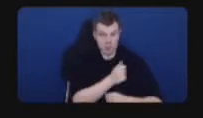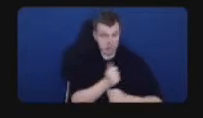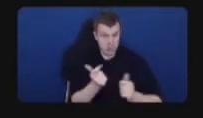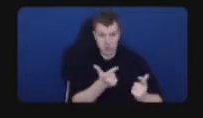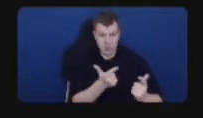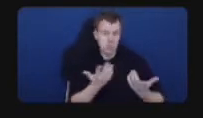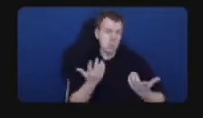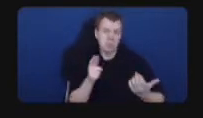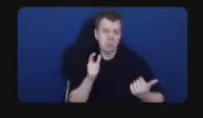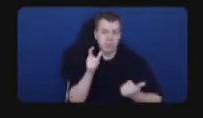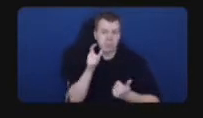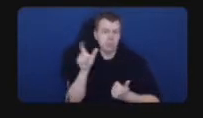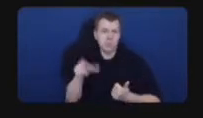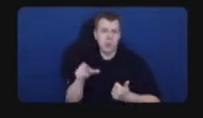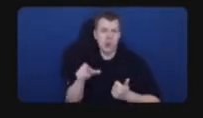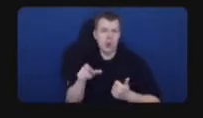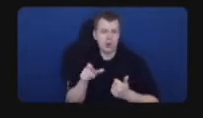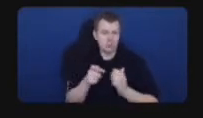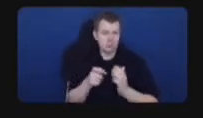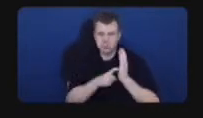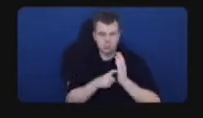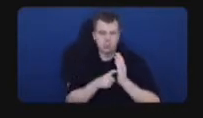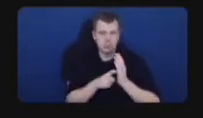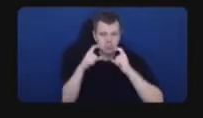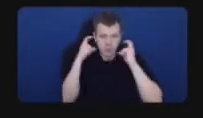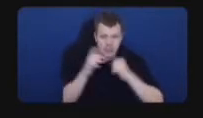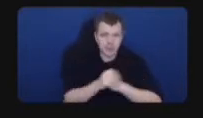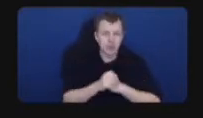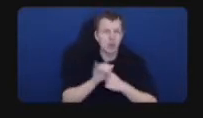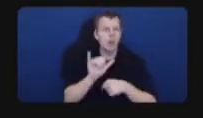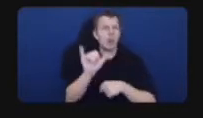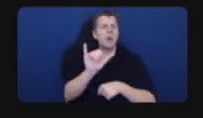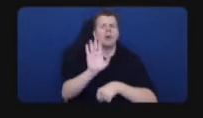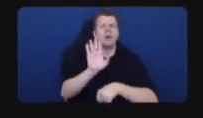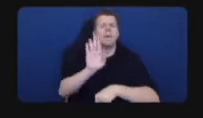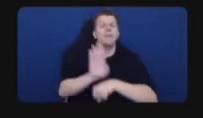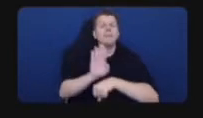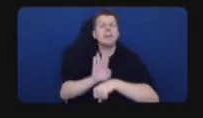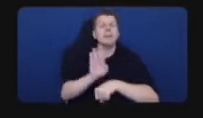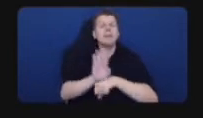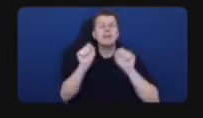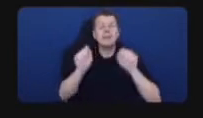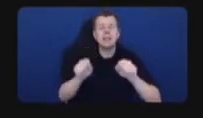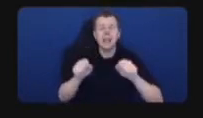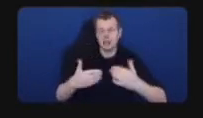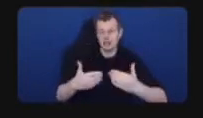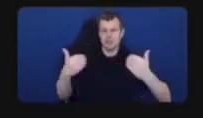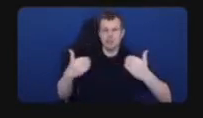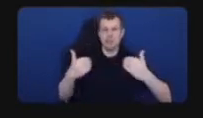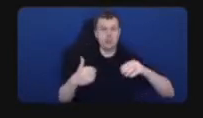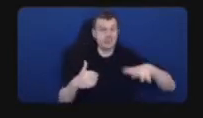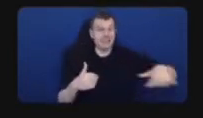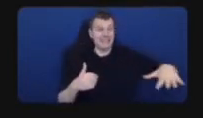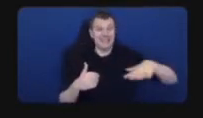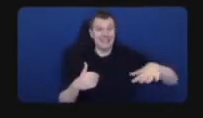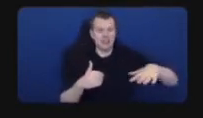这个、可以确认呢，就是如果是说他们用的他们雇佣的员工都是每个人